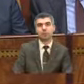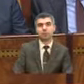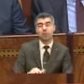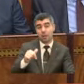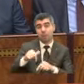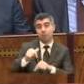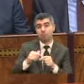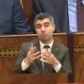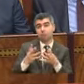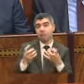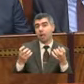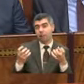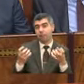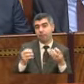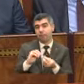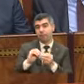السيد الوزير،